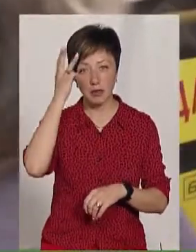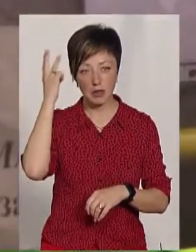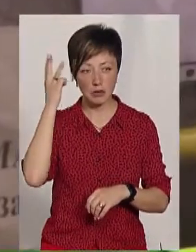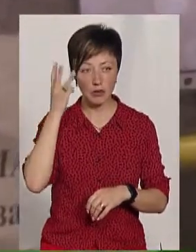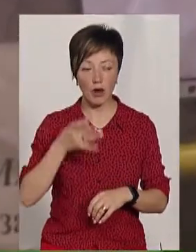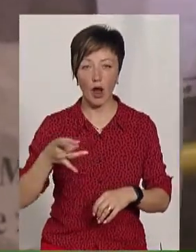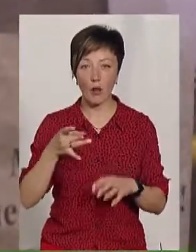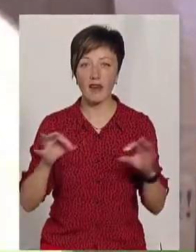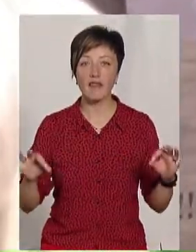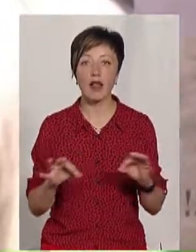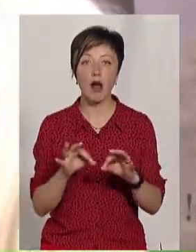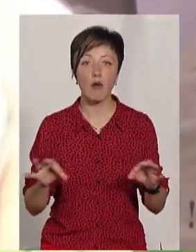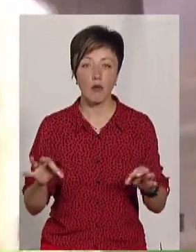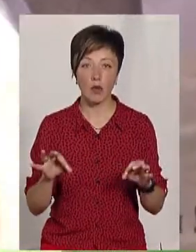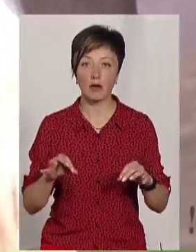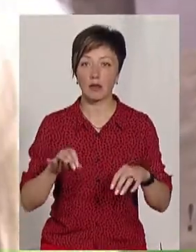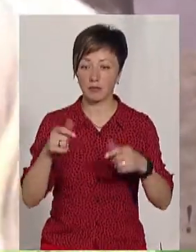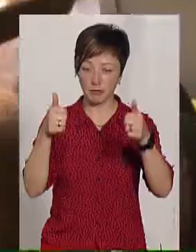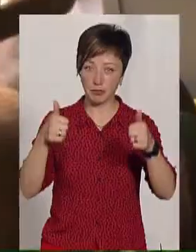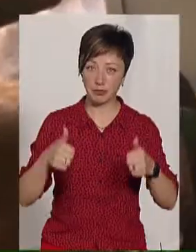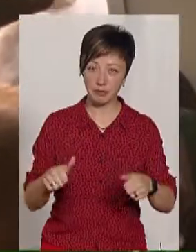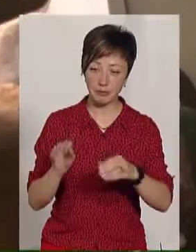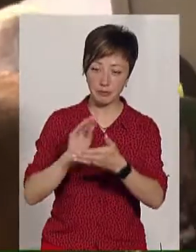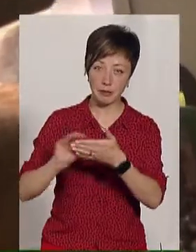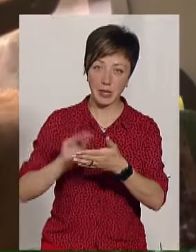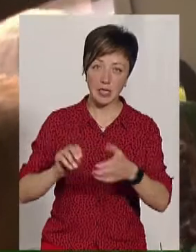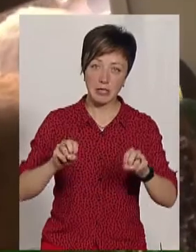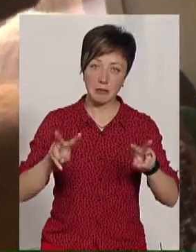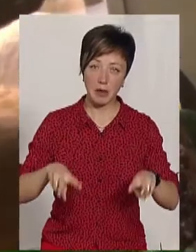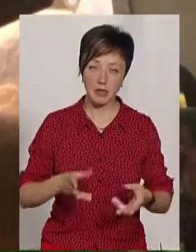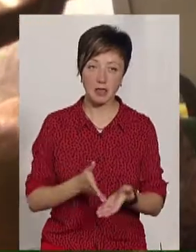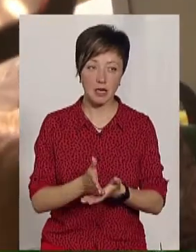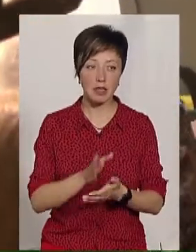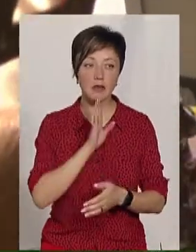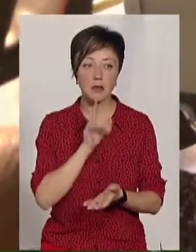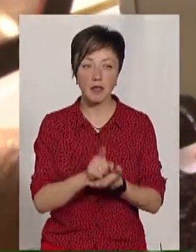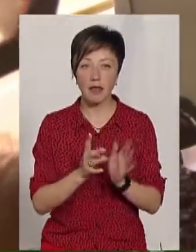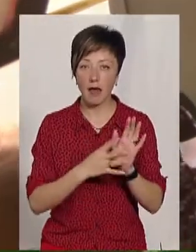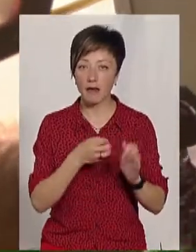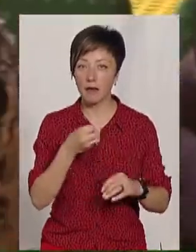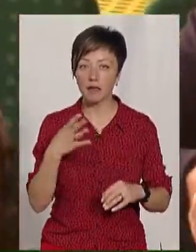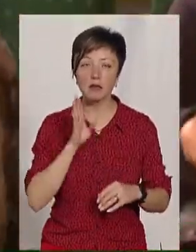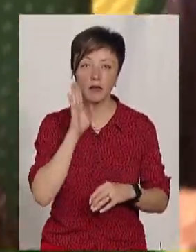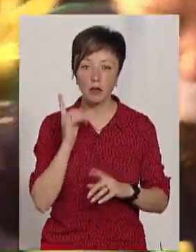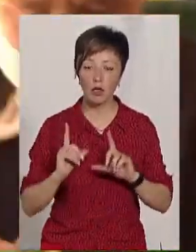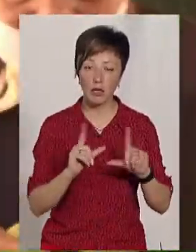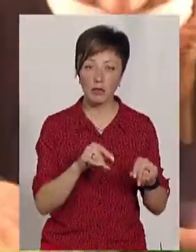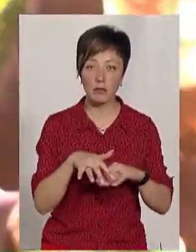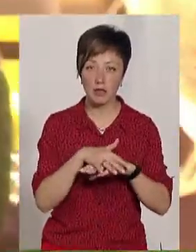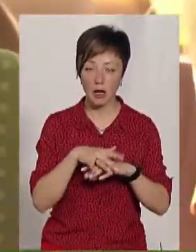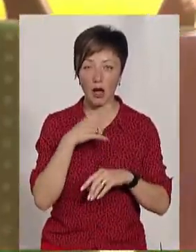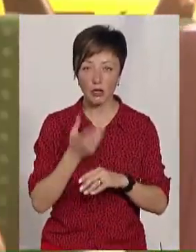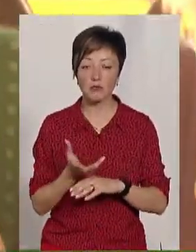тролейбуса в районі філармонії. На вікні табличка «Спецрейс». Пенсіонерка Алла Яковлєва о 9:15 ранку добирається з базару.